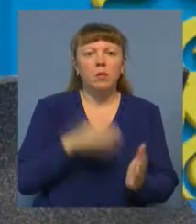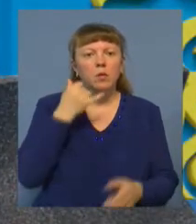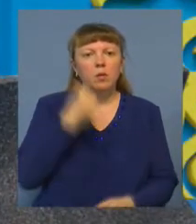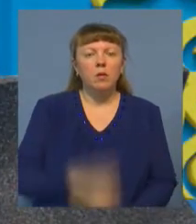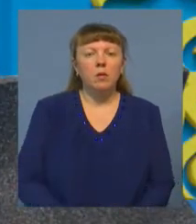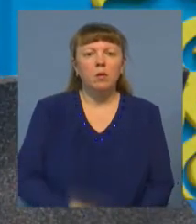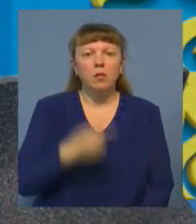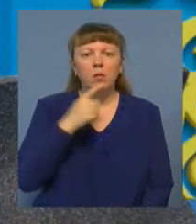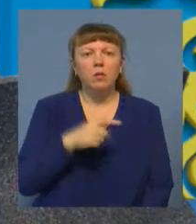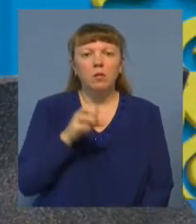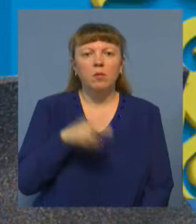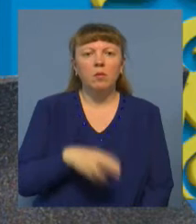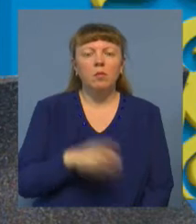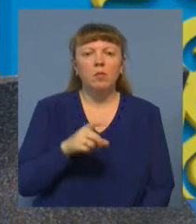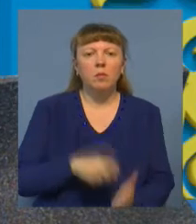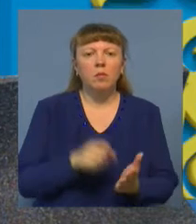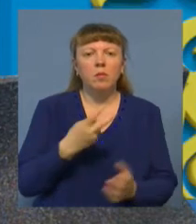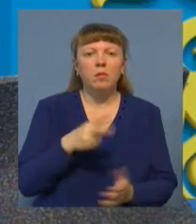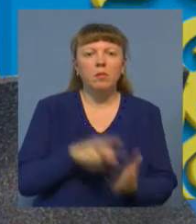28-58-69 и номер мессенджера WhatsApp